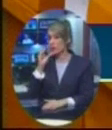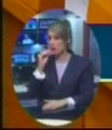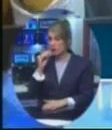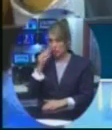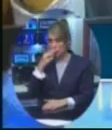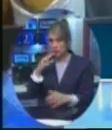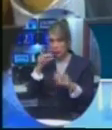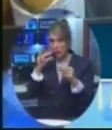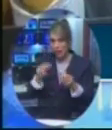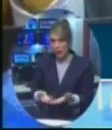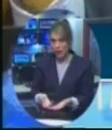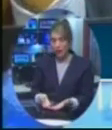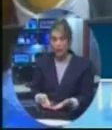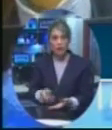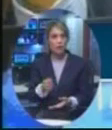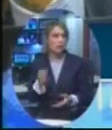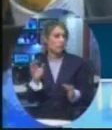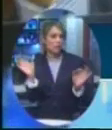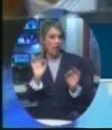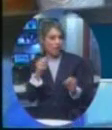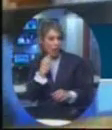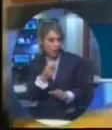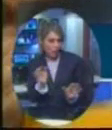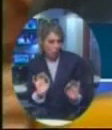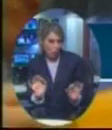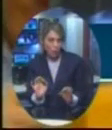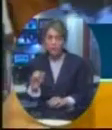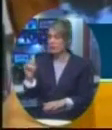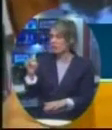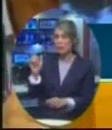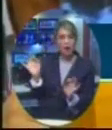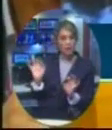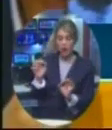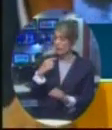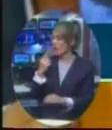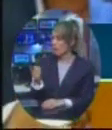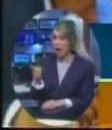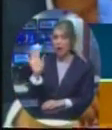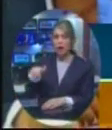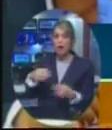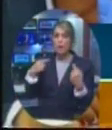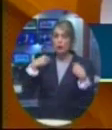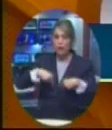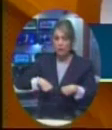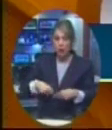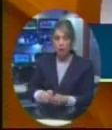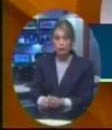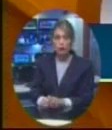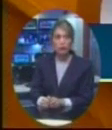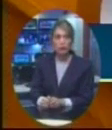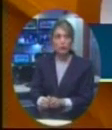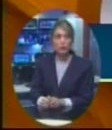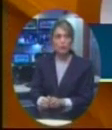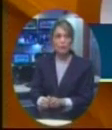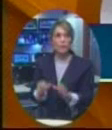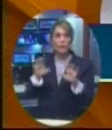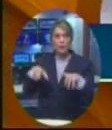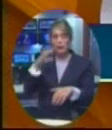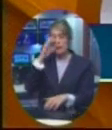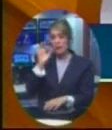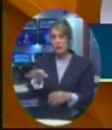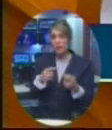יש לומר, כן. כן, כן, אף אחד לא אמר, וגם היושב ראש של הישיבה שהוא למעשה הנשיא היוצא של הארגון, שהוא מה